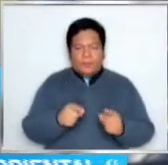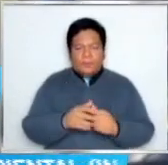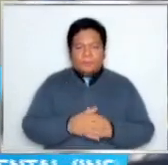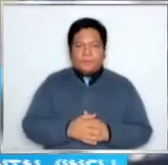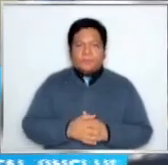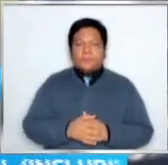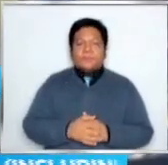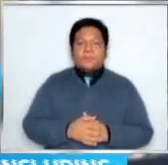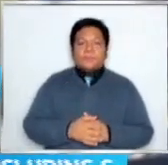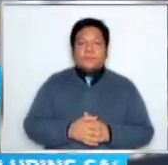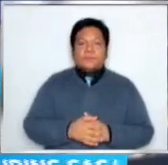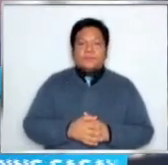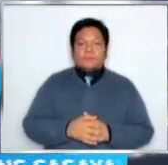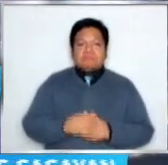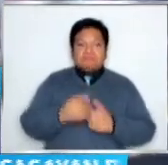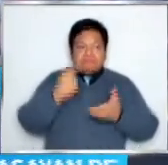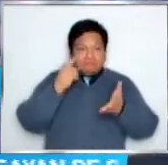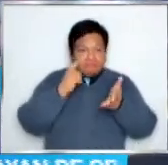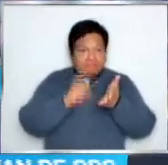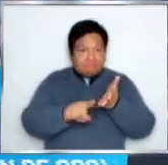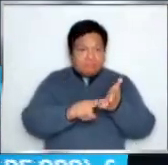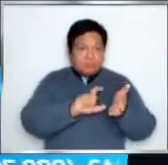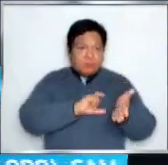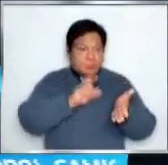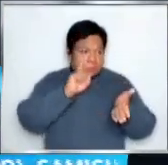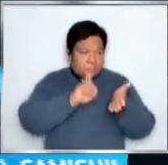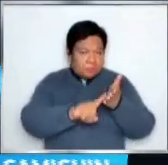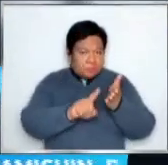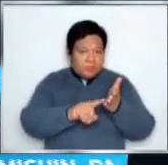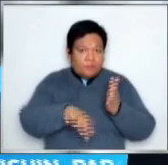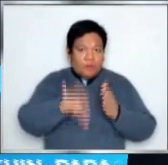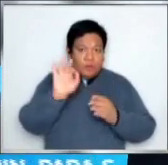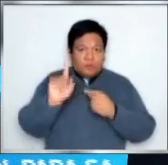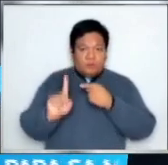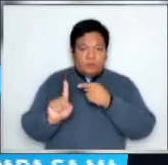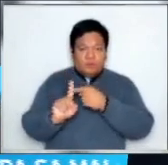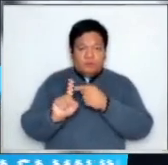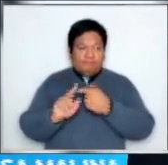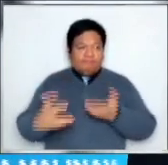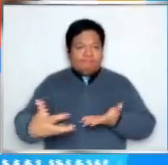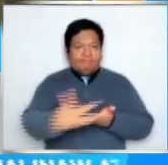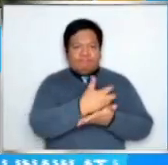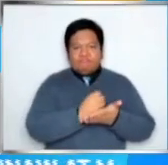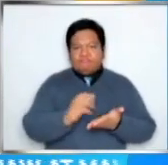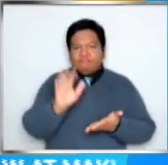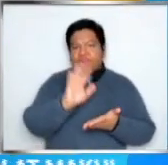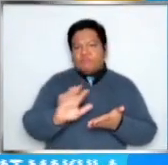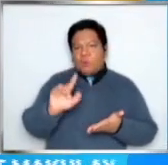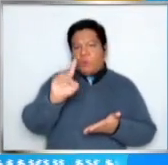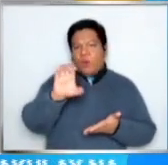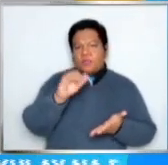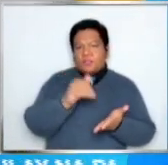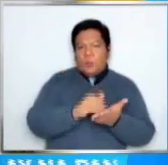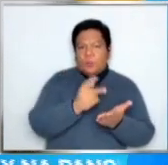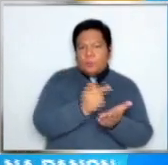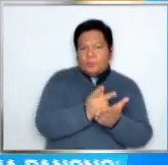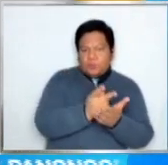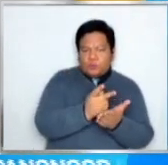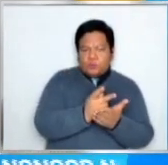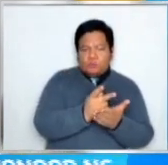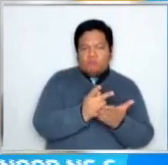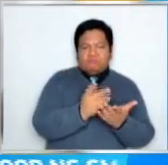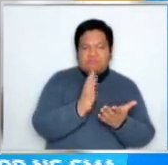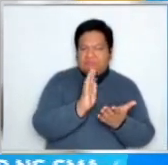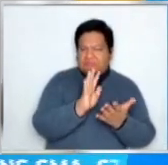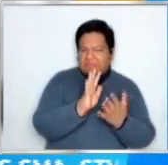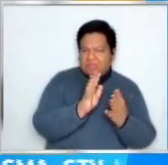Batay sa investigasyon ng pulisya, nilimas daw ng suspect ang nasa 100,000 pisong cash at alahas. Yung initial investigation po natin